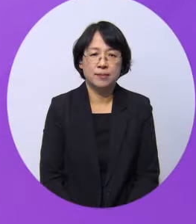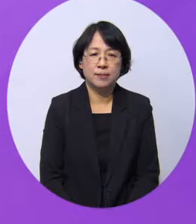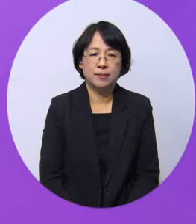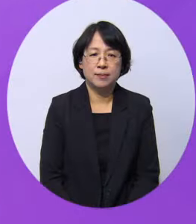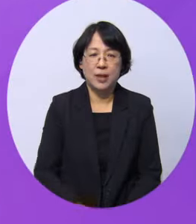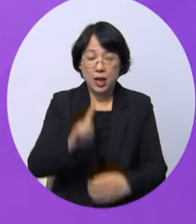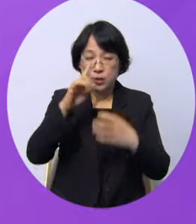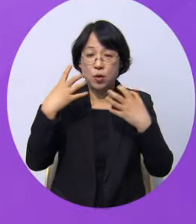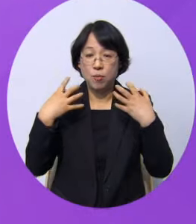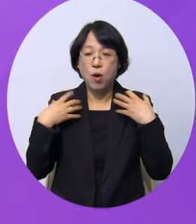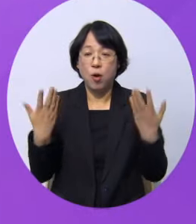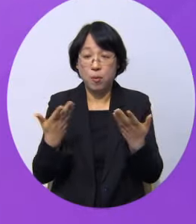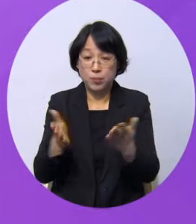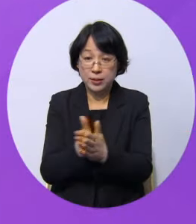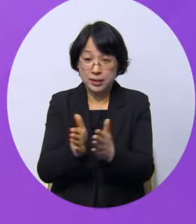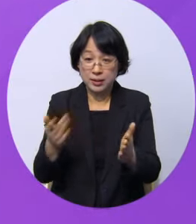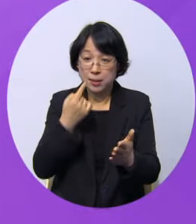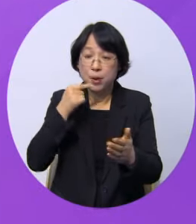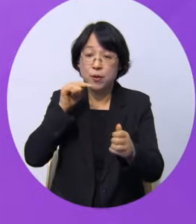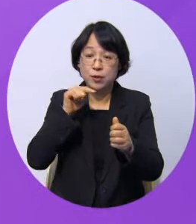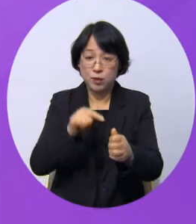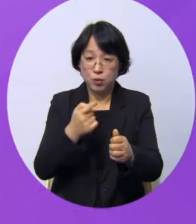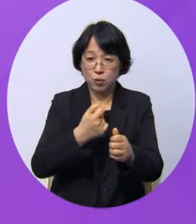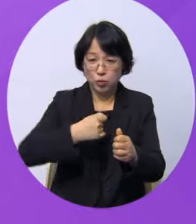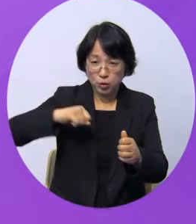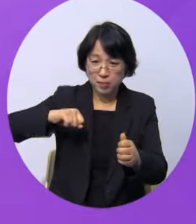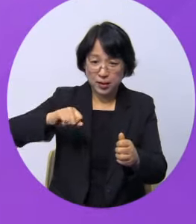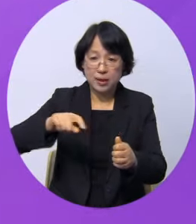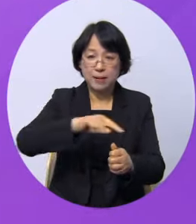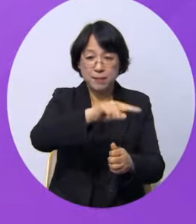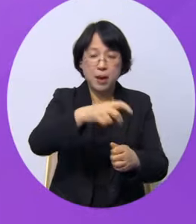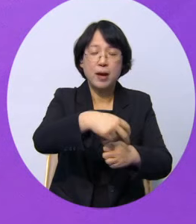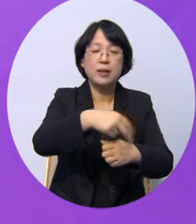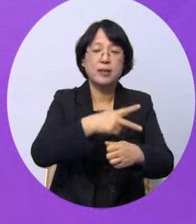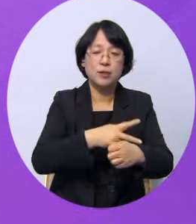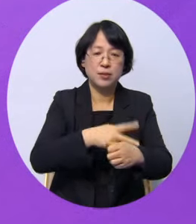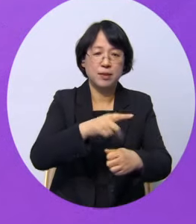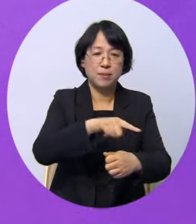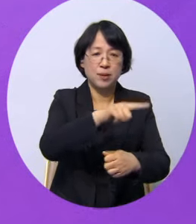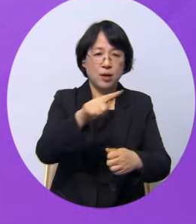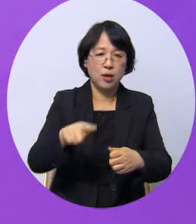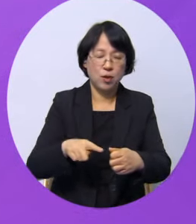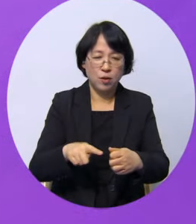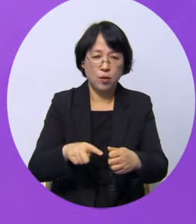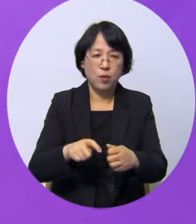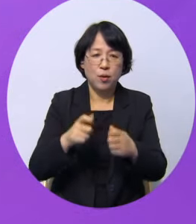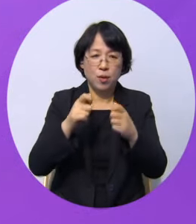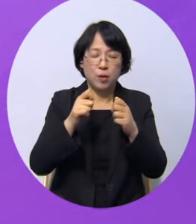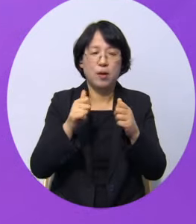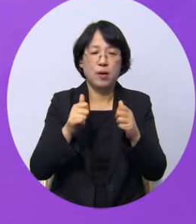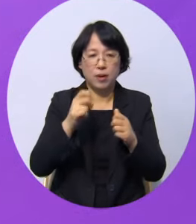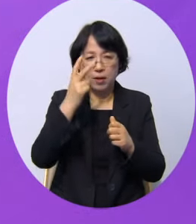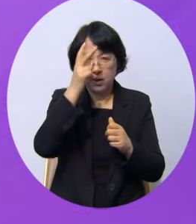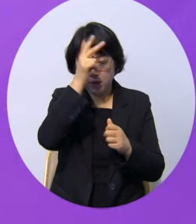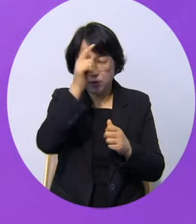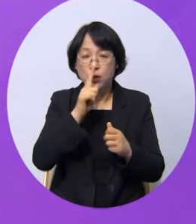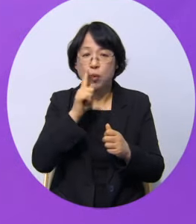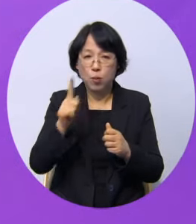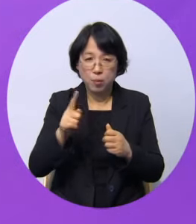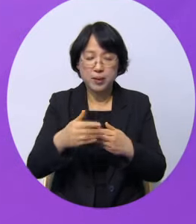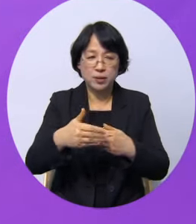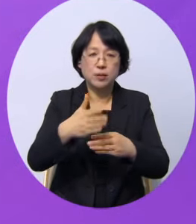네 정부가 업무 개시 명령을 위반한 전공의들을 대상으로 행정 처분 절차를 진행하고 있는데요 그런 한편으론